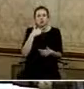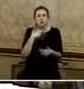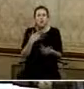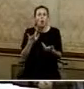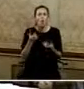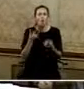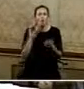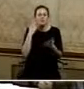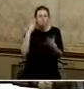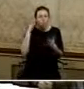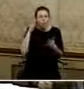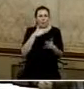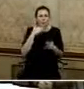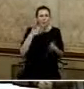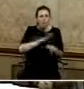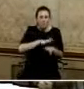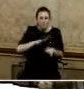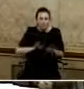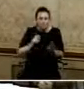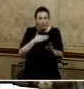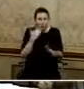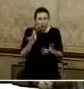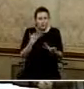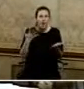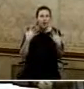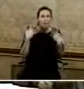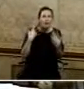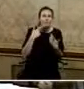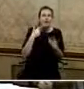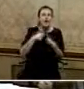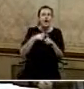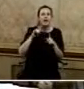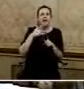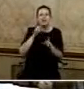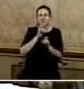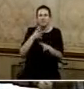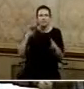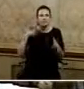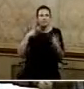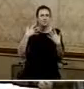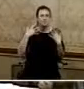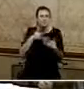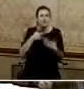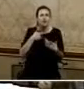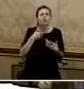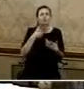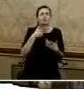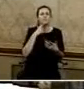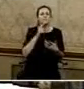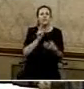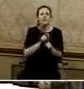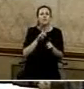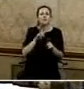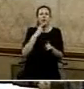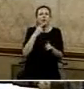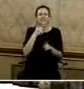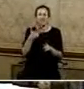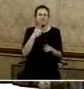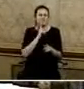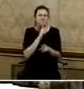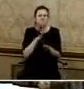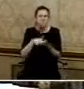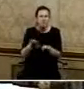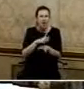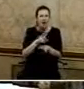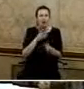ceste velike, imali dovoljno parkinga, imali parkova, pa imate, ne znam, Kajzericu bez parka, spomenute čvrbane tri koje nemaju, iako imaju zeljnih površina